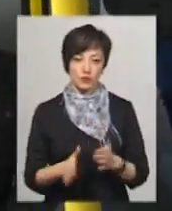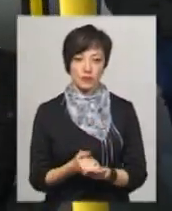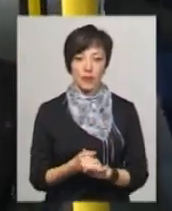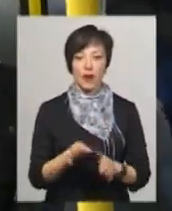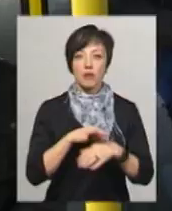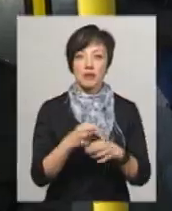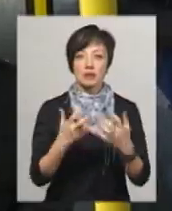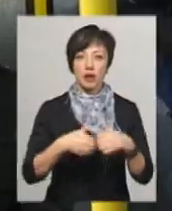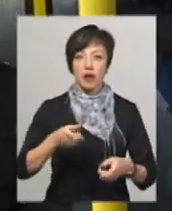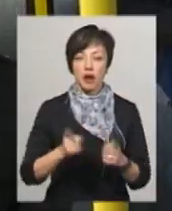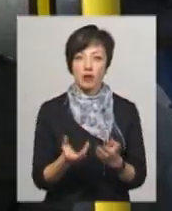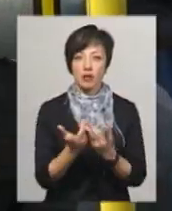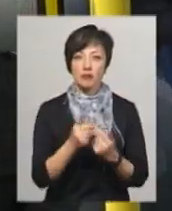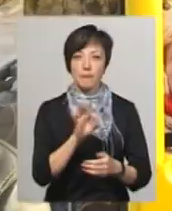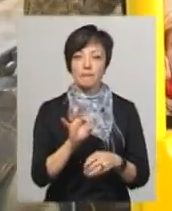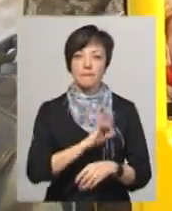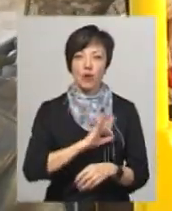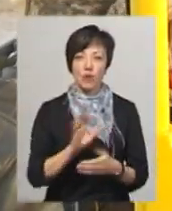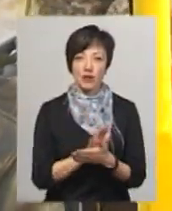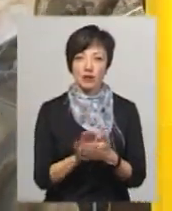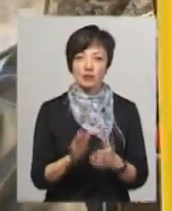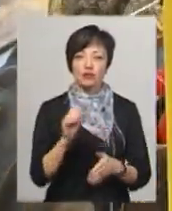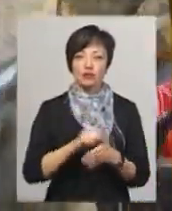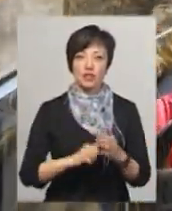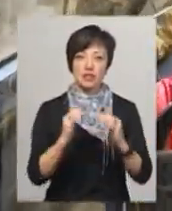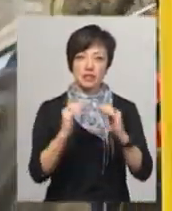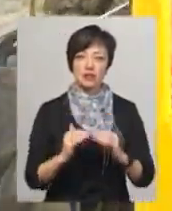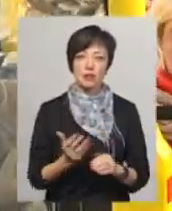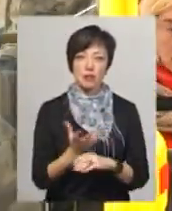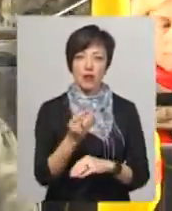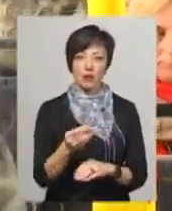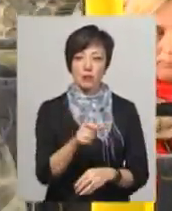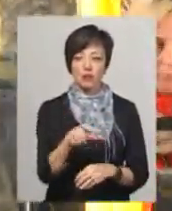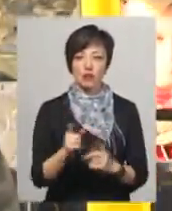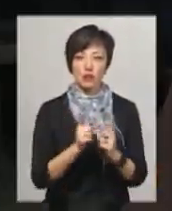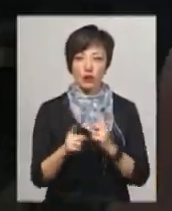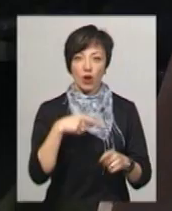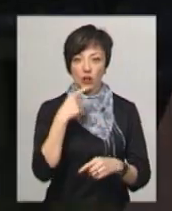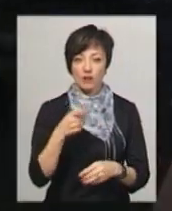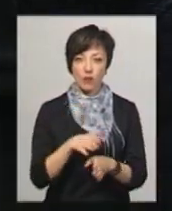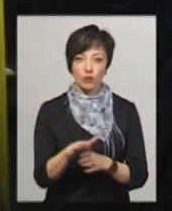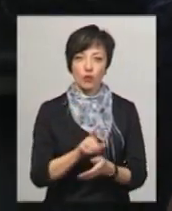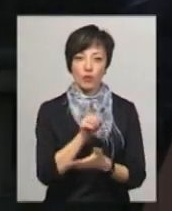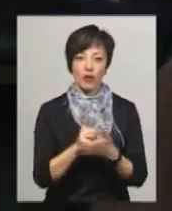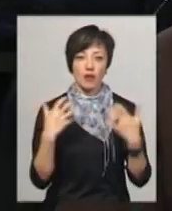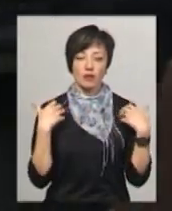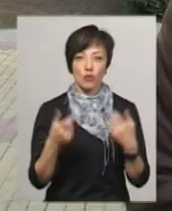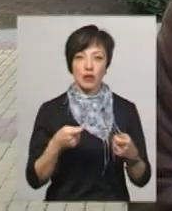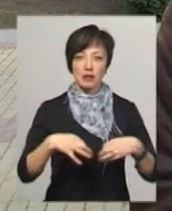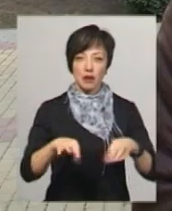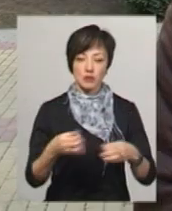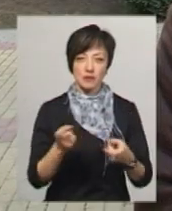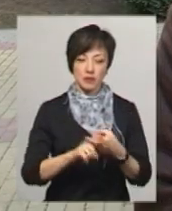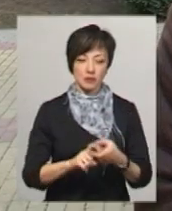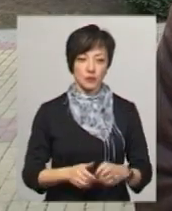Провести підрахунок реальної кількості пільговиків вирішили через зниження платного пасажиропотоку, каже виконуючий обов'язки начальника управління транспорту зв'язку